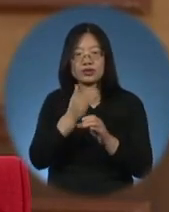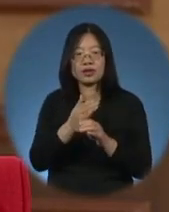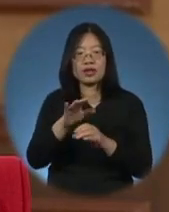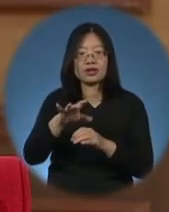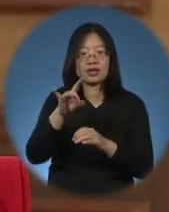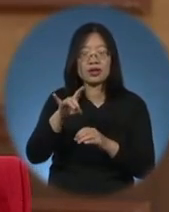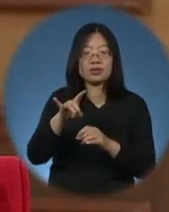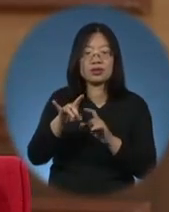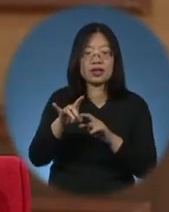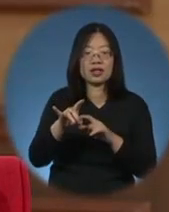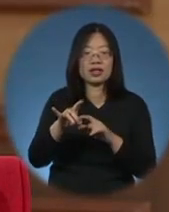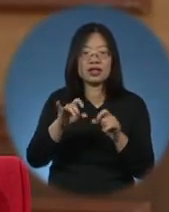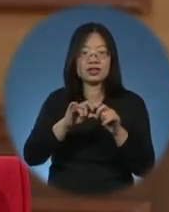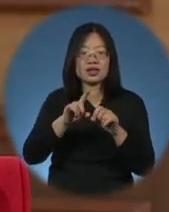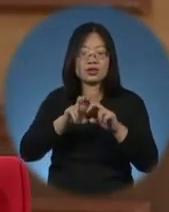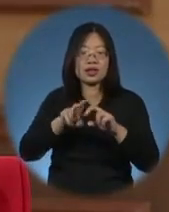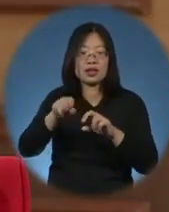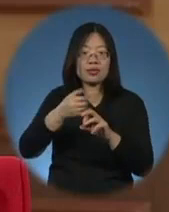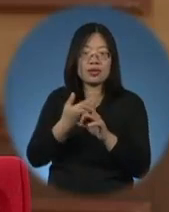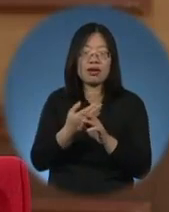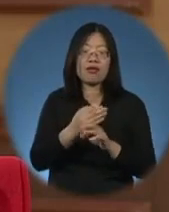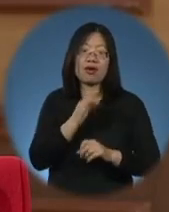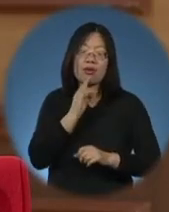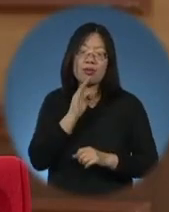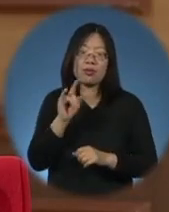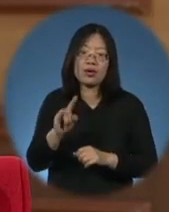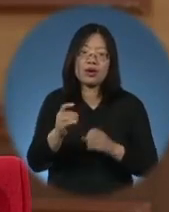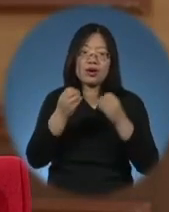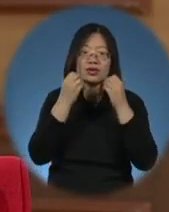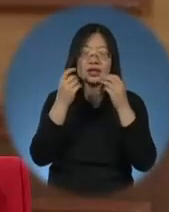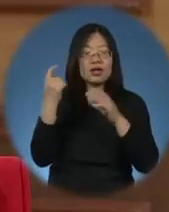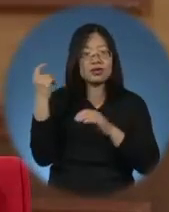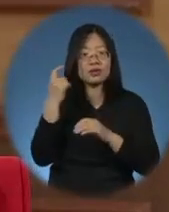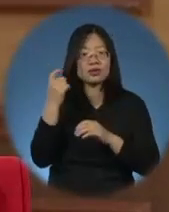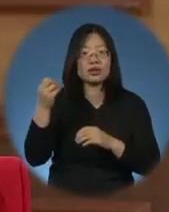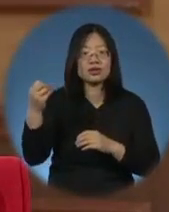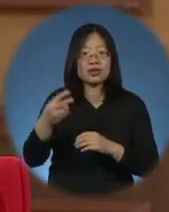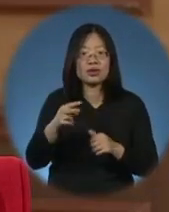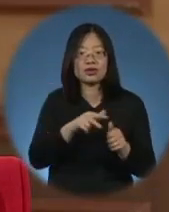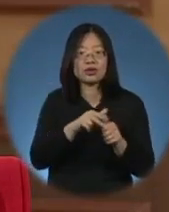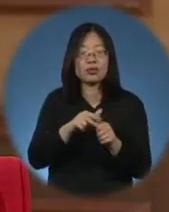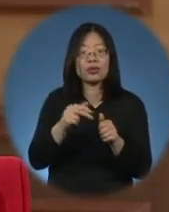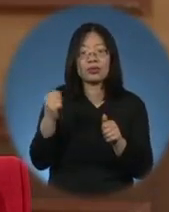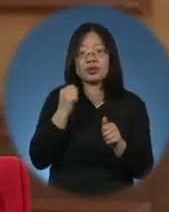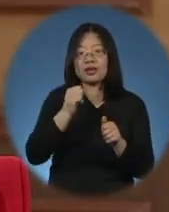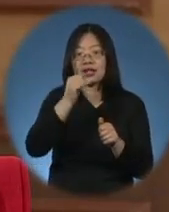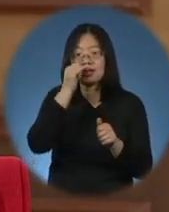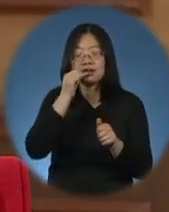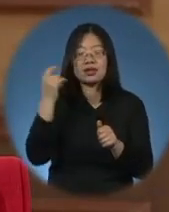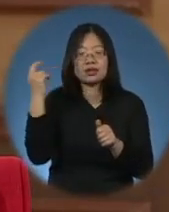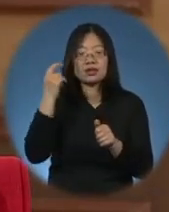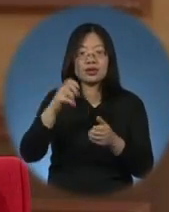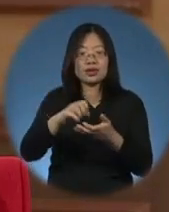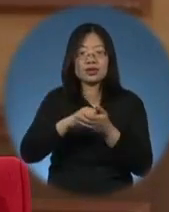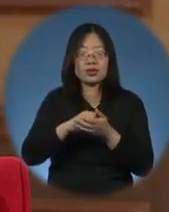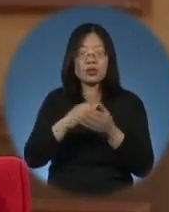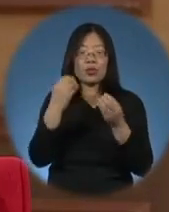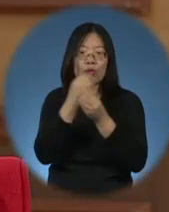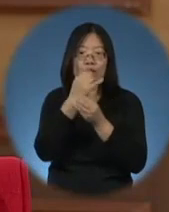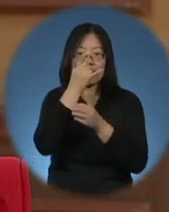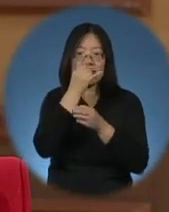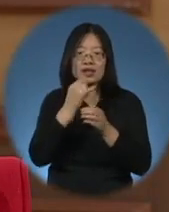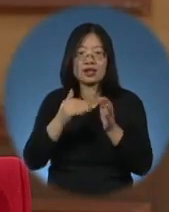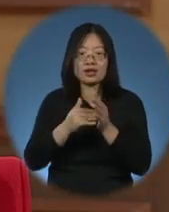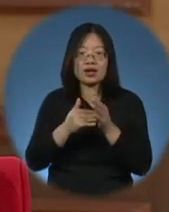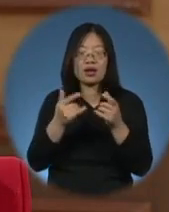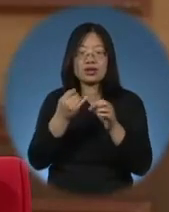일단 처음에 초기에 다수를 점하면 그게 정말 어떤 새로운 소식 그리고 정보력이 있는 그런 소식으로 사람들이 오인할 수 있게